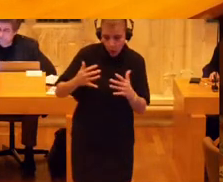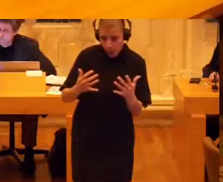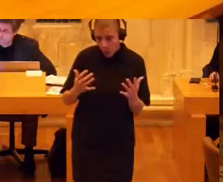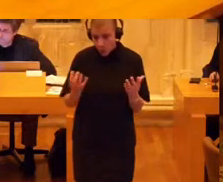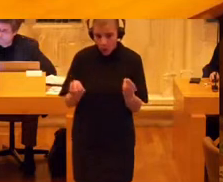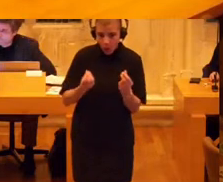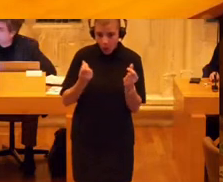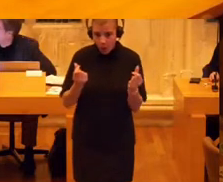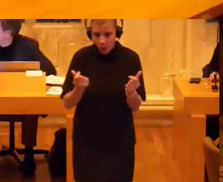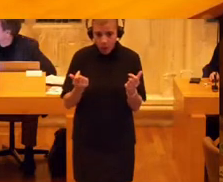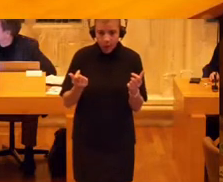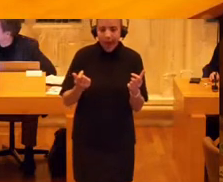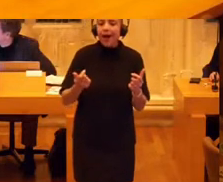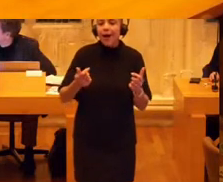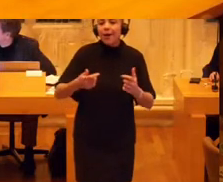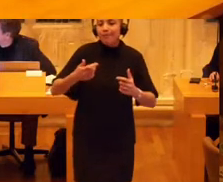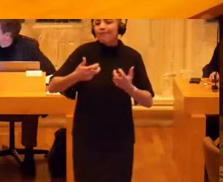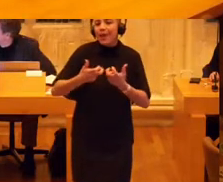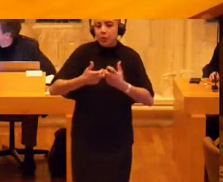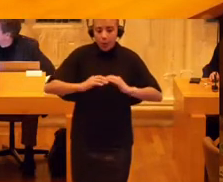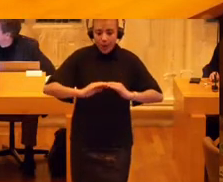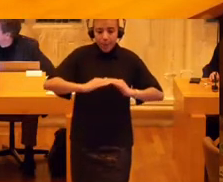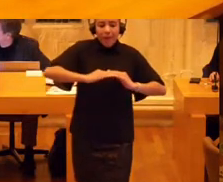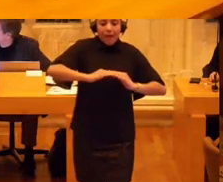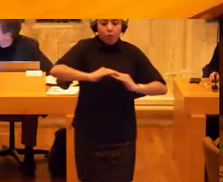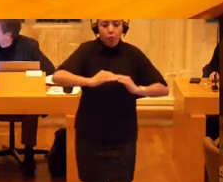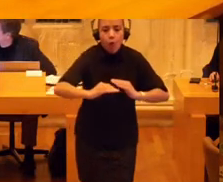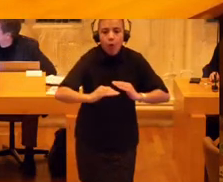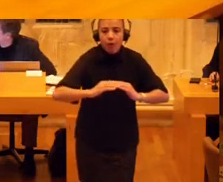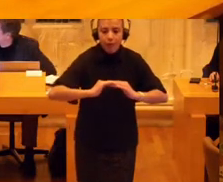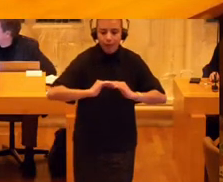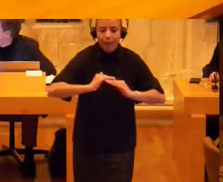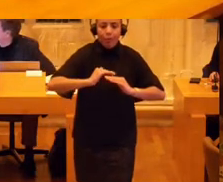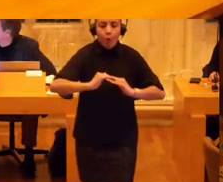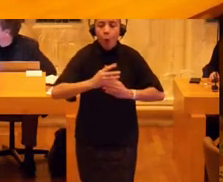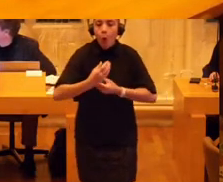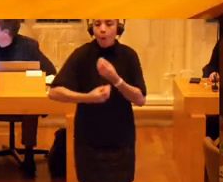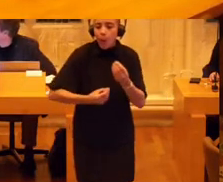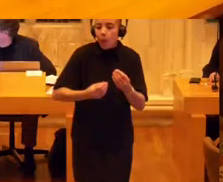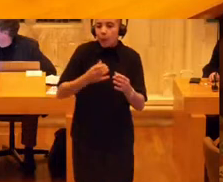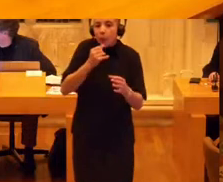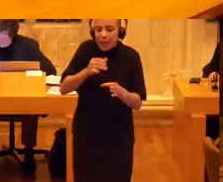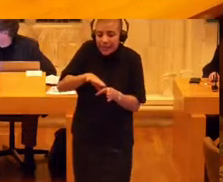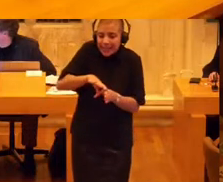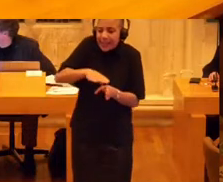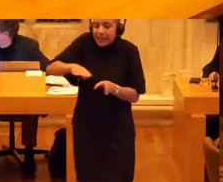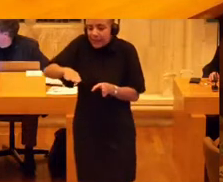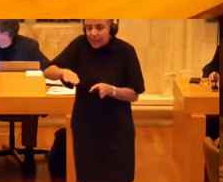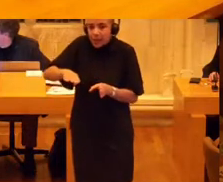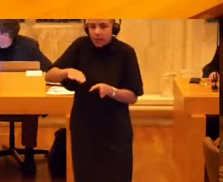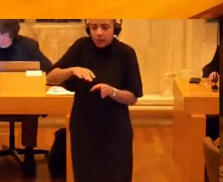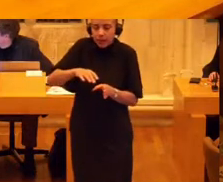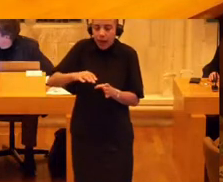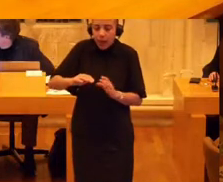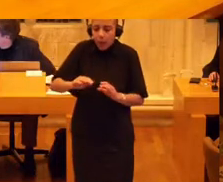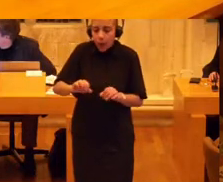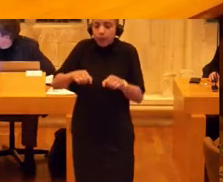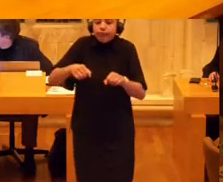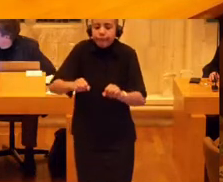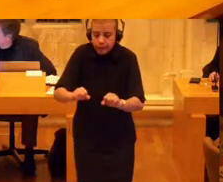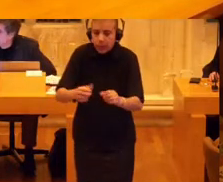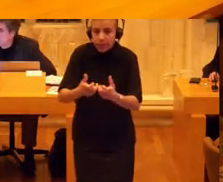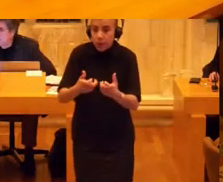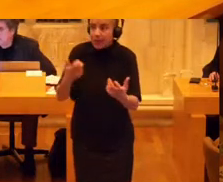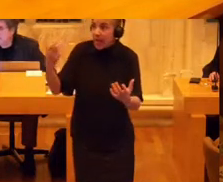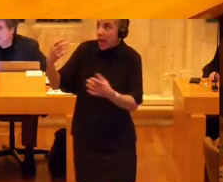par exemple, les logiques de plateau ou les logiques de franchissement de niveau de chaussée. Mais c'est les préconisations